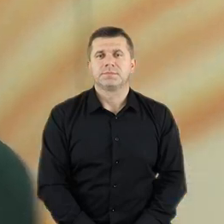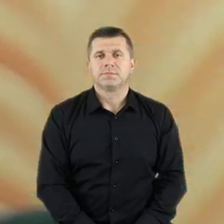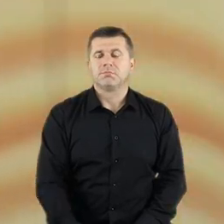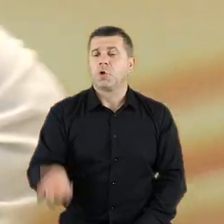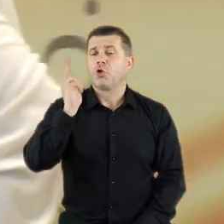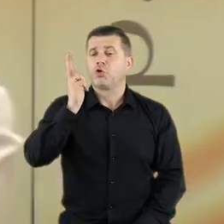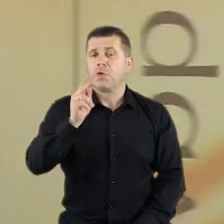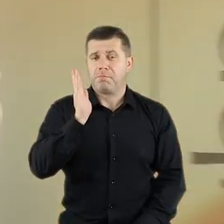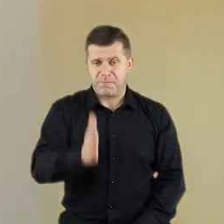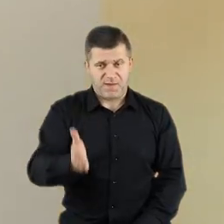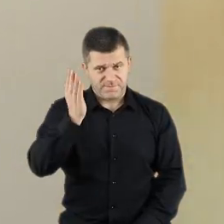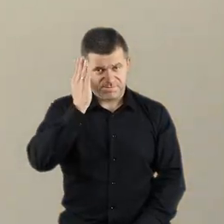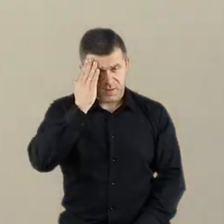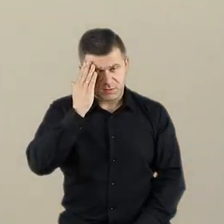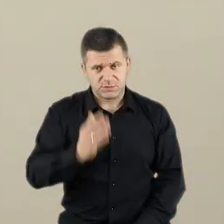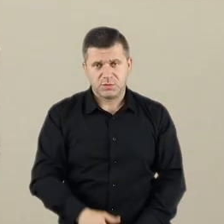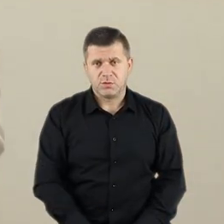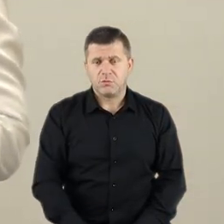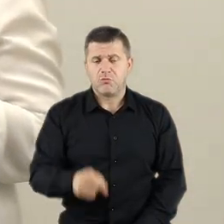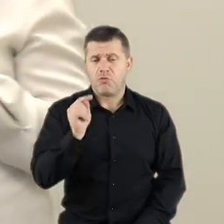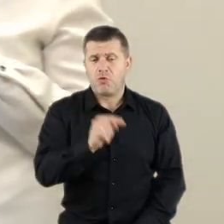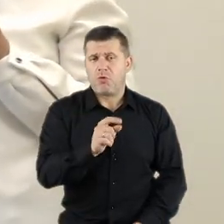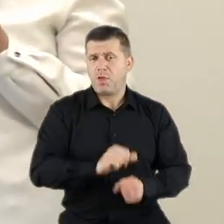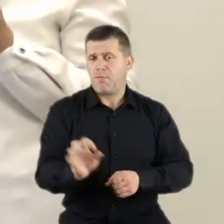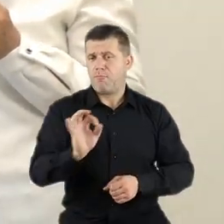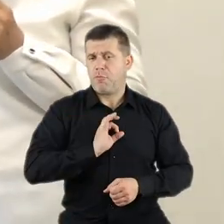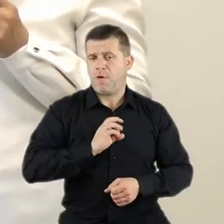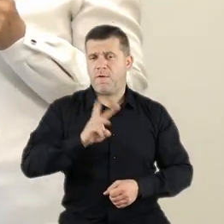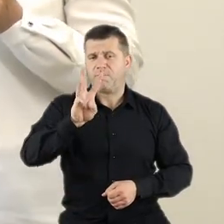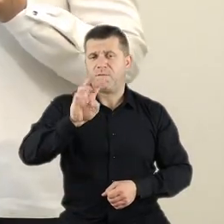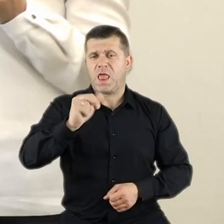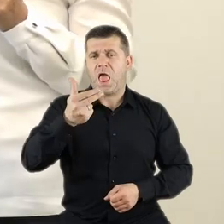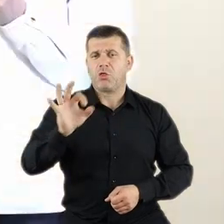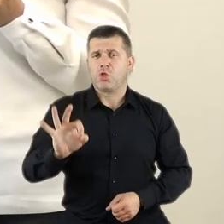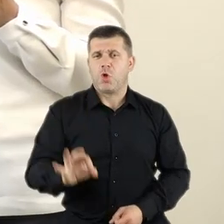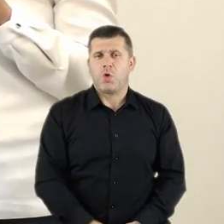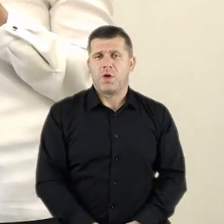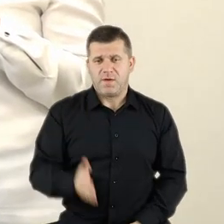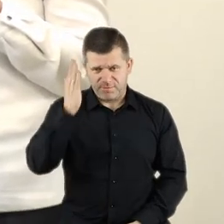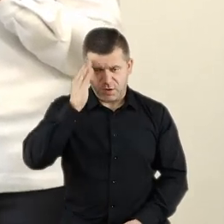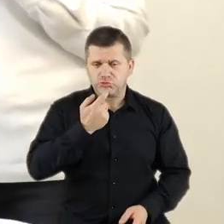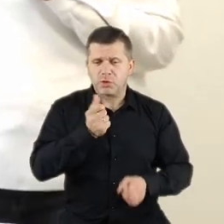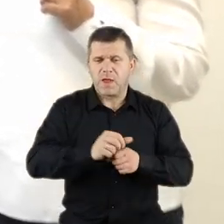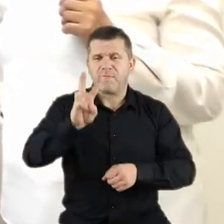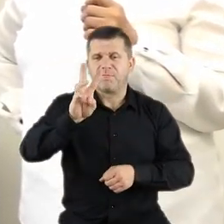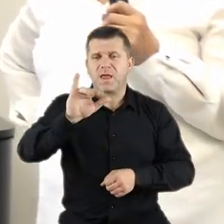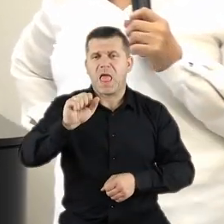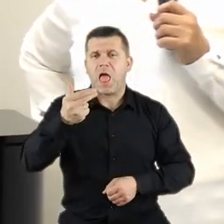wiedział bo to jest moje Viano jakbyście chcieli wiecie co to jest Viano